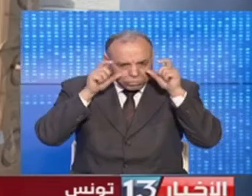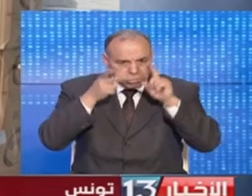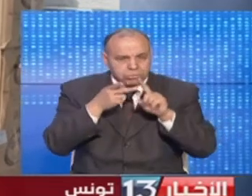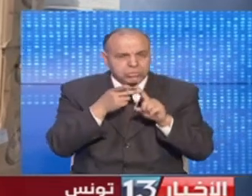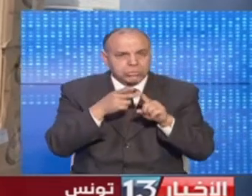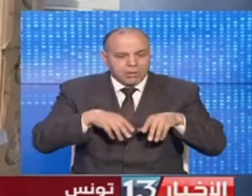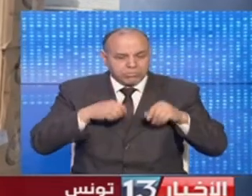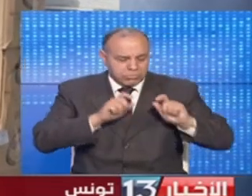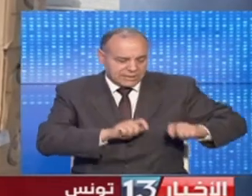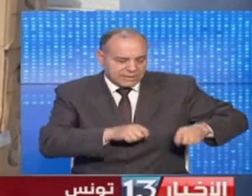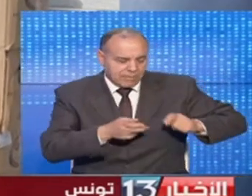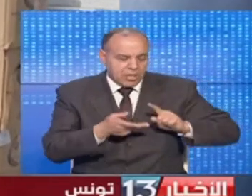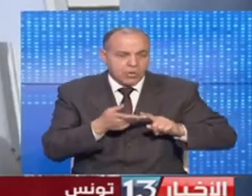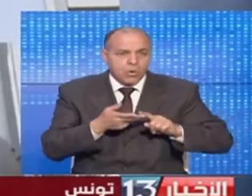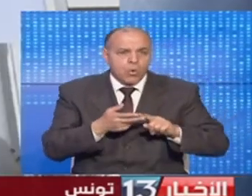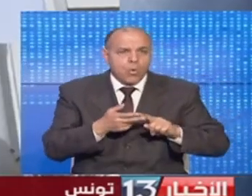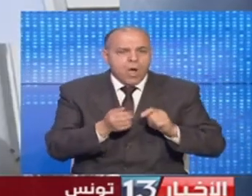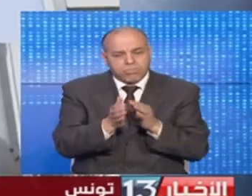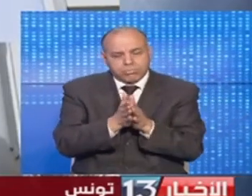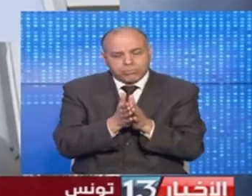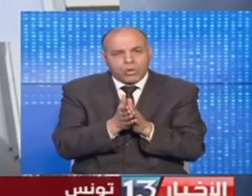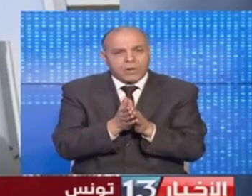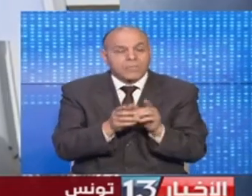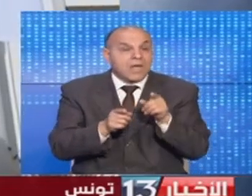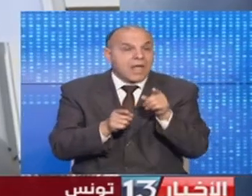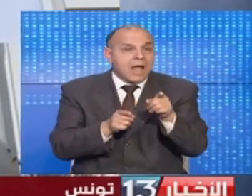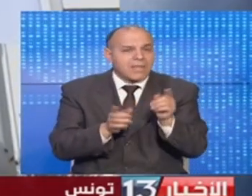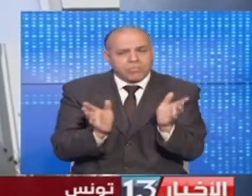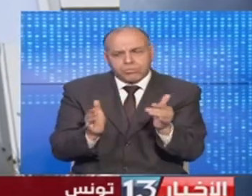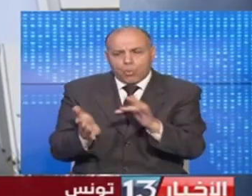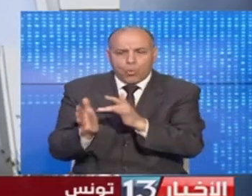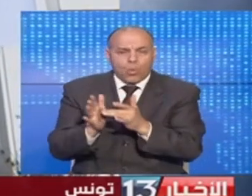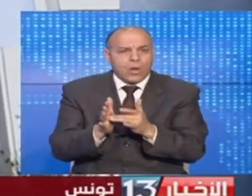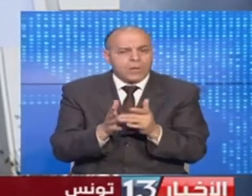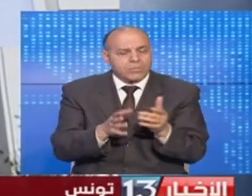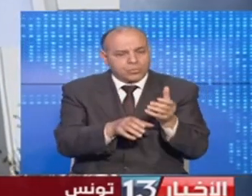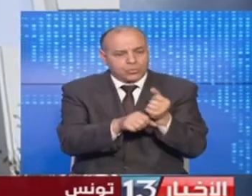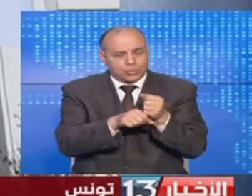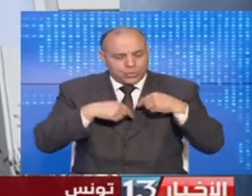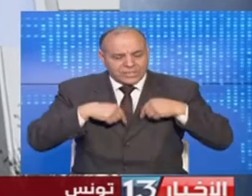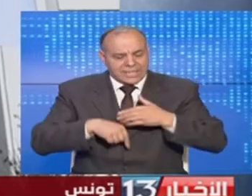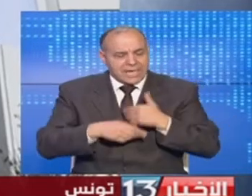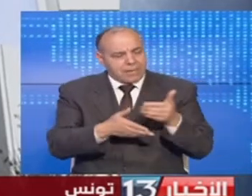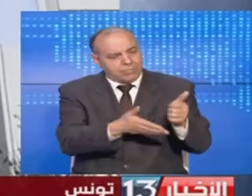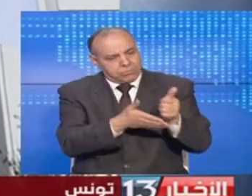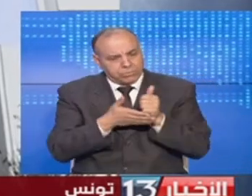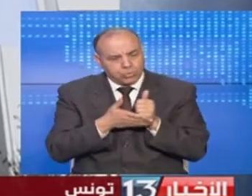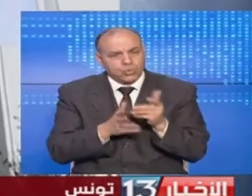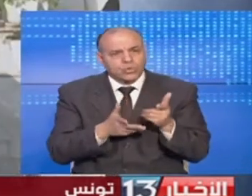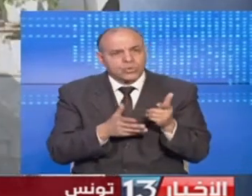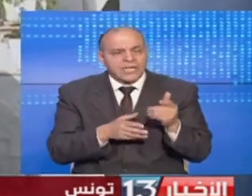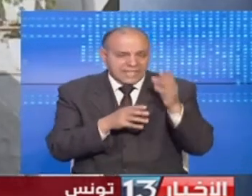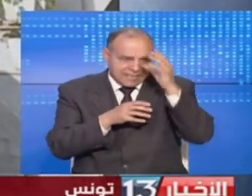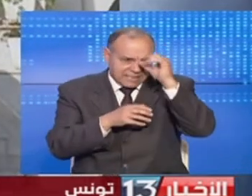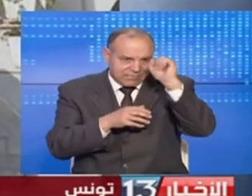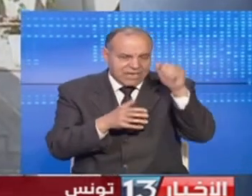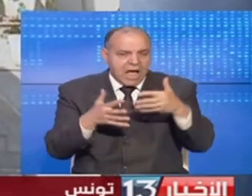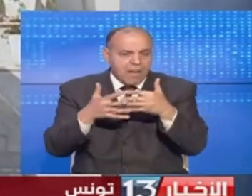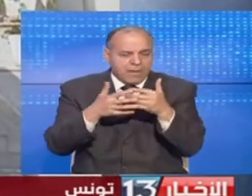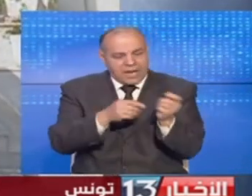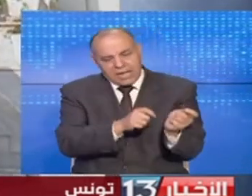واغتيال الاحذيه ومواد للتطهير هذه المعدات حصلت عليها وزاره الصحه من قبل سفاره الولايات